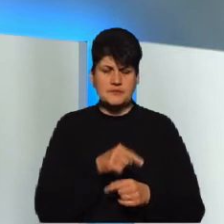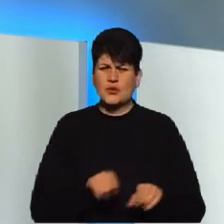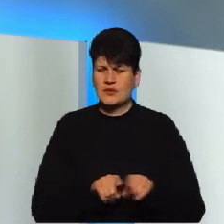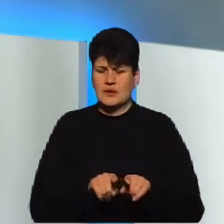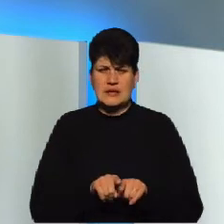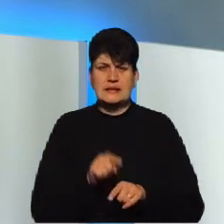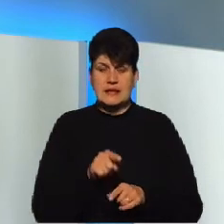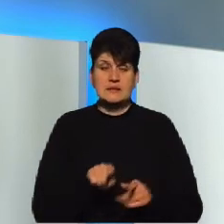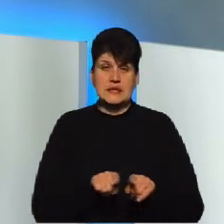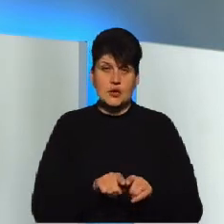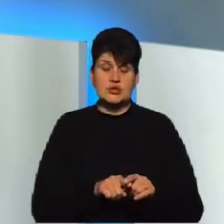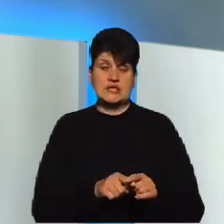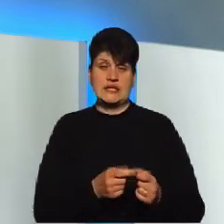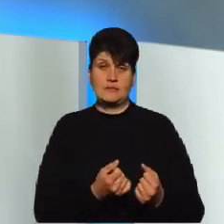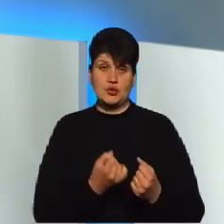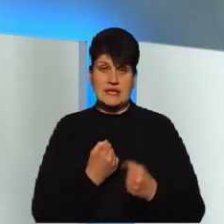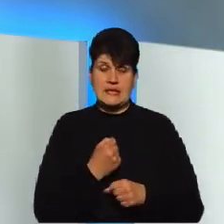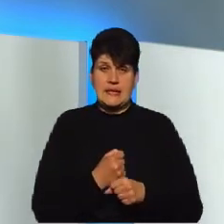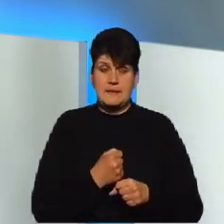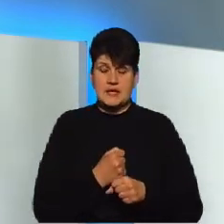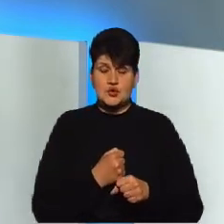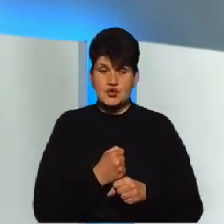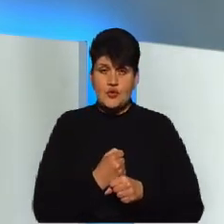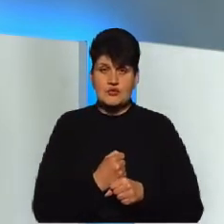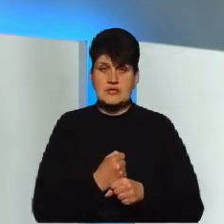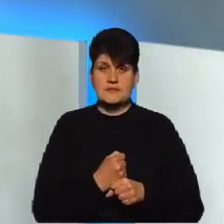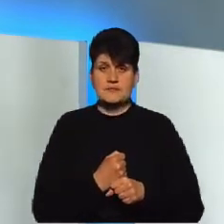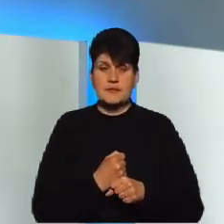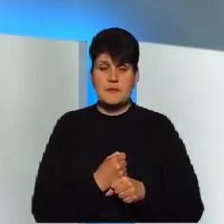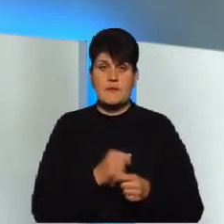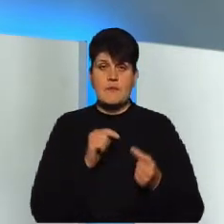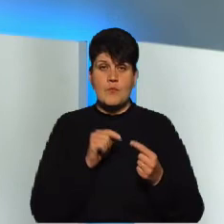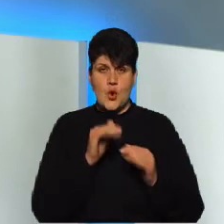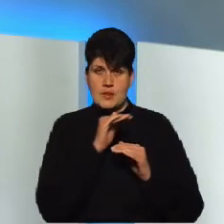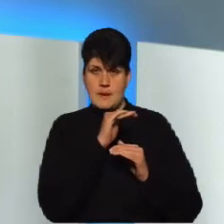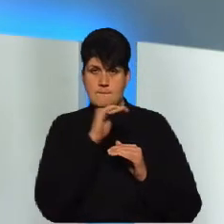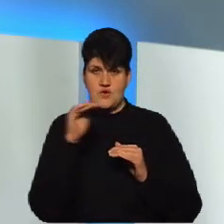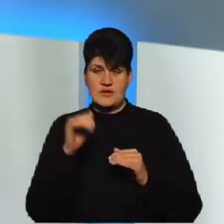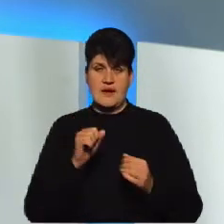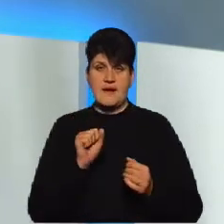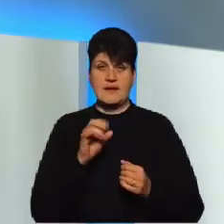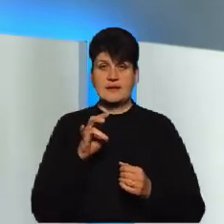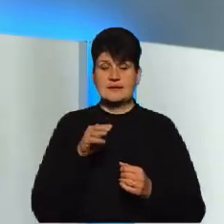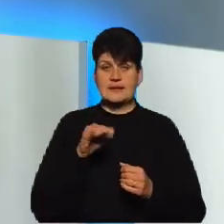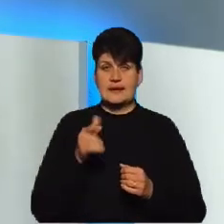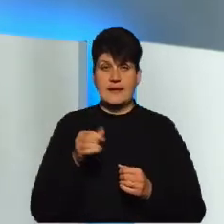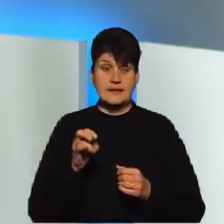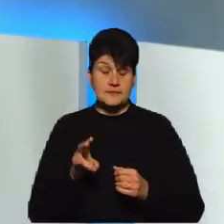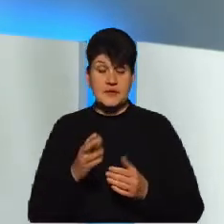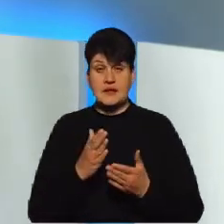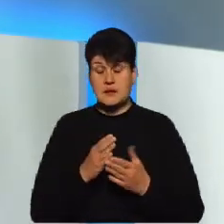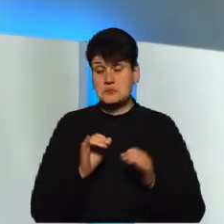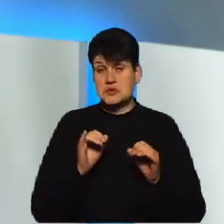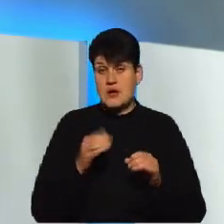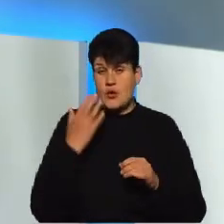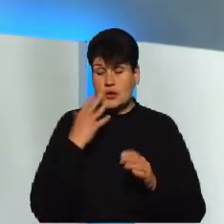імунітет напрацьовується, антитіла напрацьовуються проти поверхневих антигенів. Так от є варіант, коли вводиться